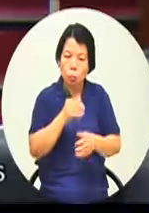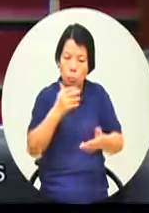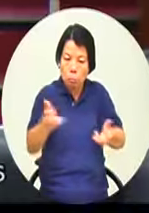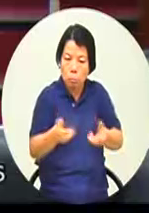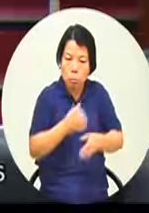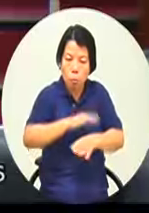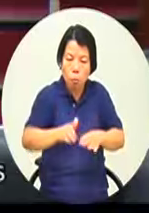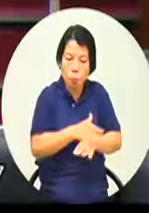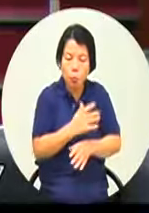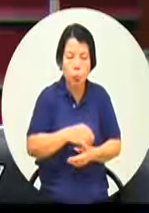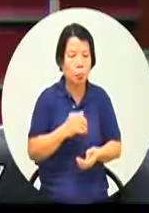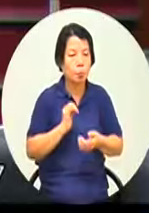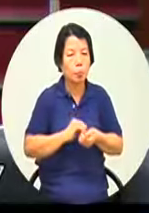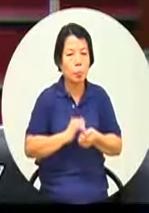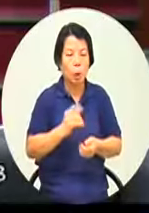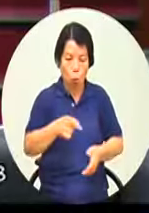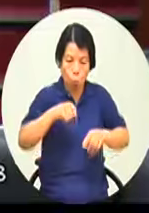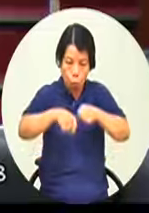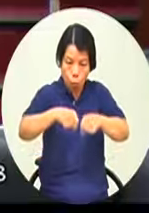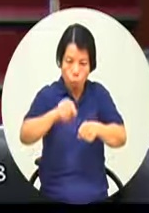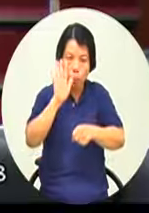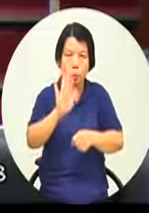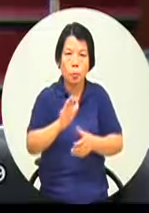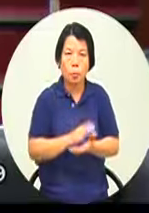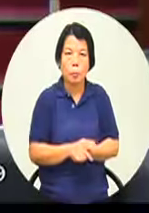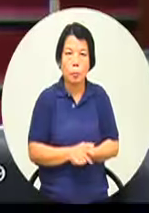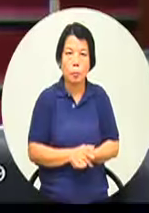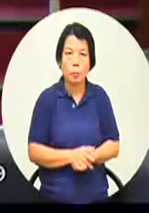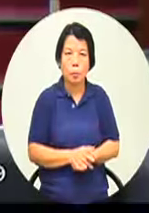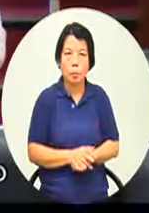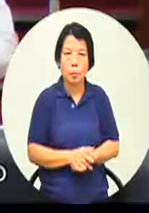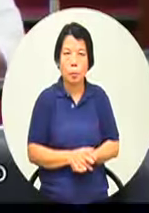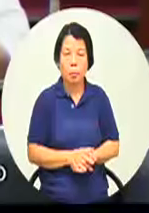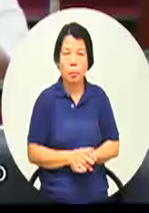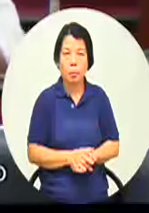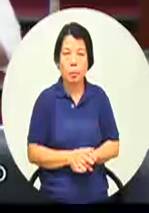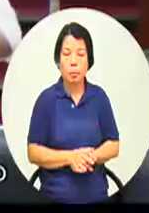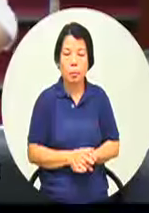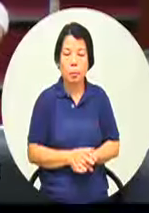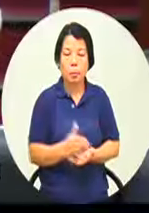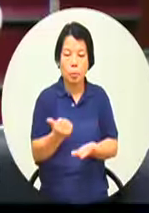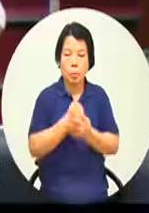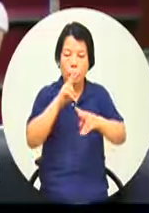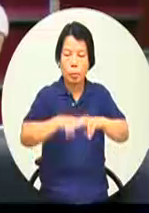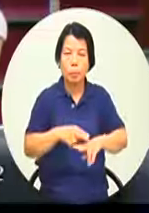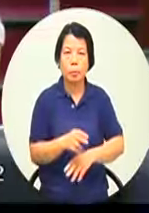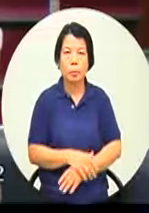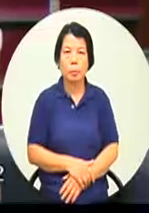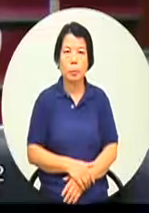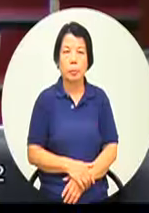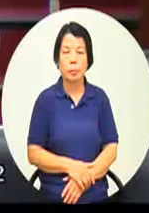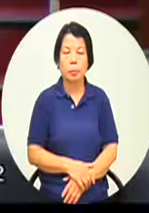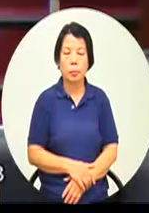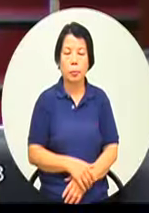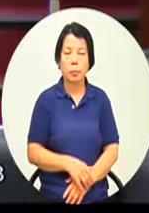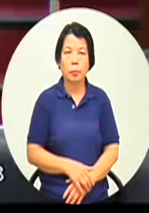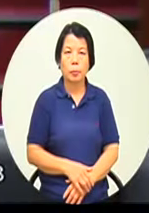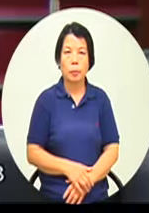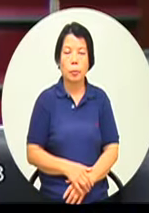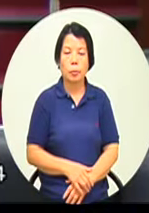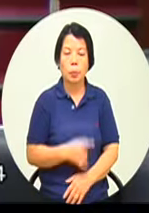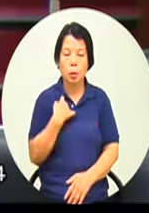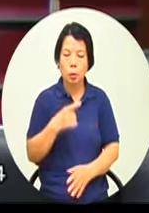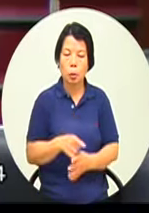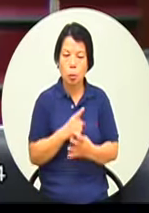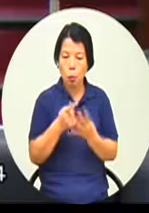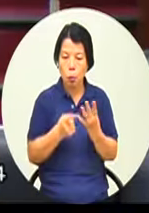我们有那样的计划， 有那样的计划， 这样讲没错嘛。 对，好， 谢谢局长，先请坐。我想我先把大概几个问